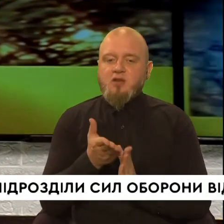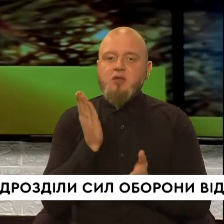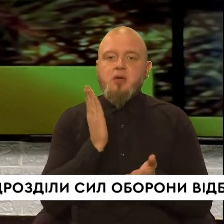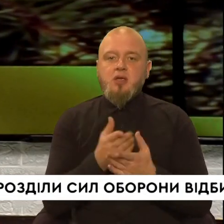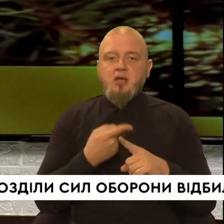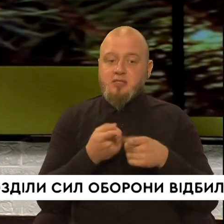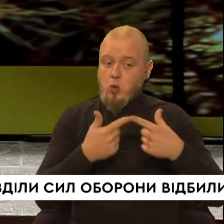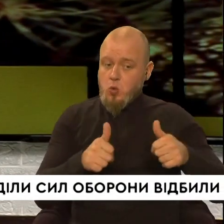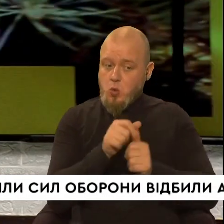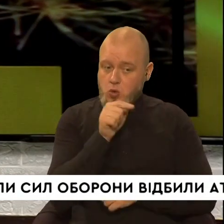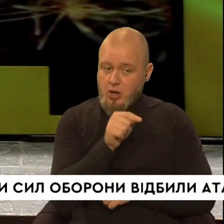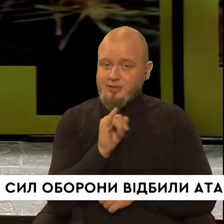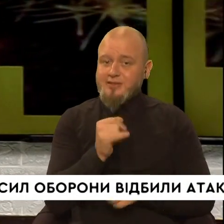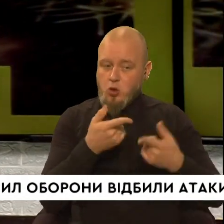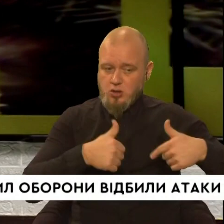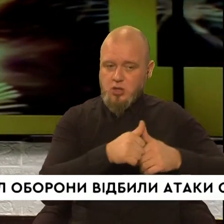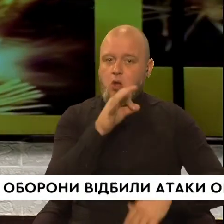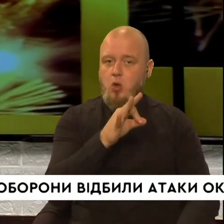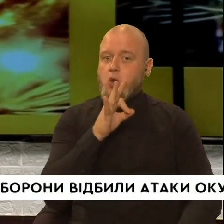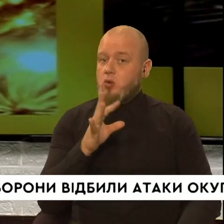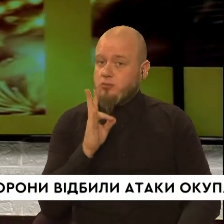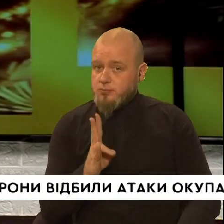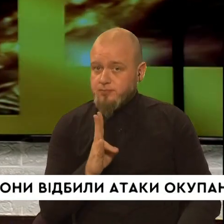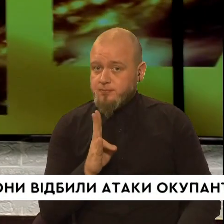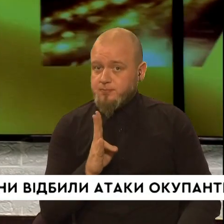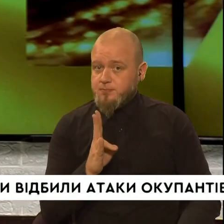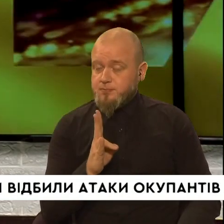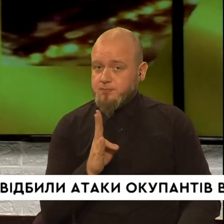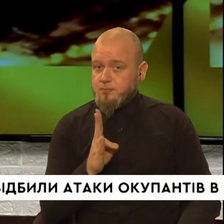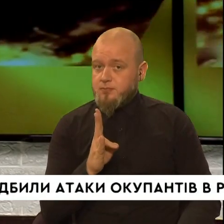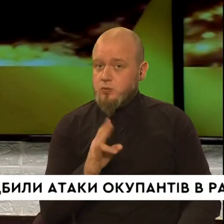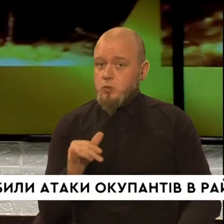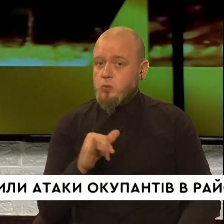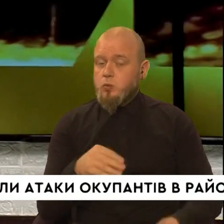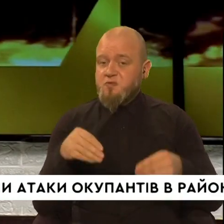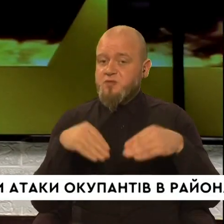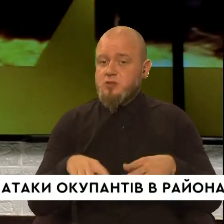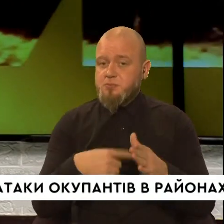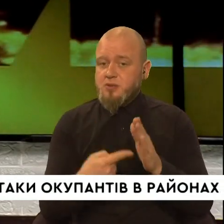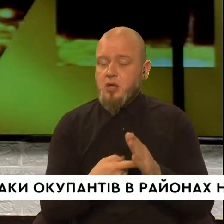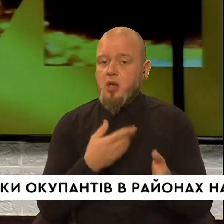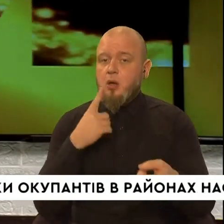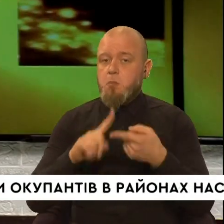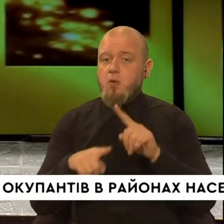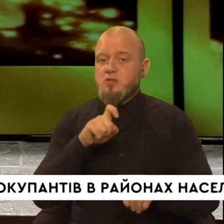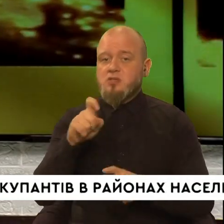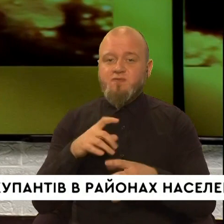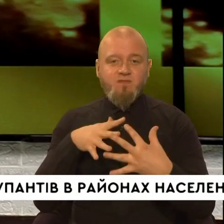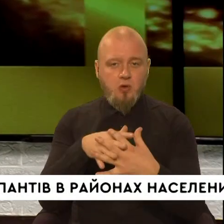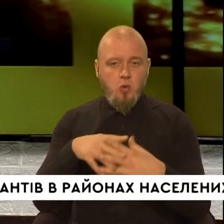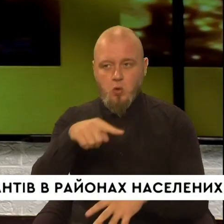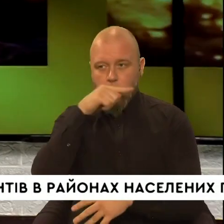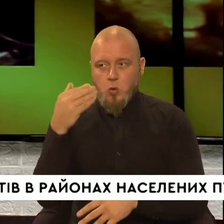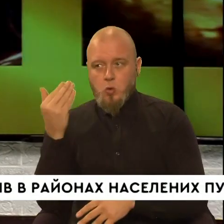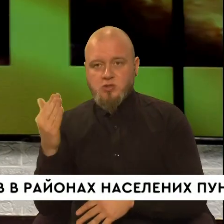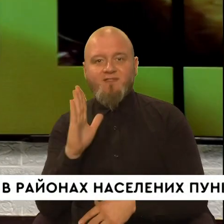цей орган та й сама Організація Об'єднаних Націй у вирішенні питань, пов'язаних з війною Росії